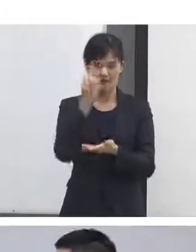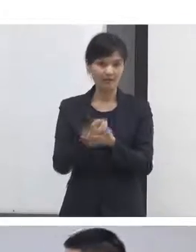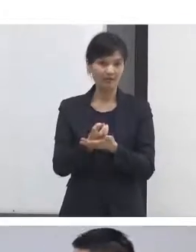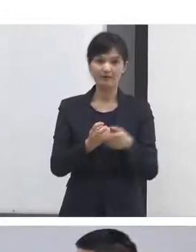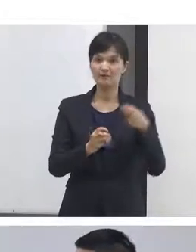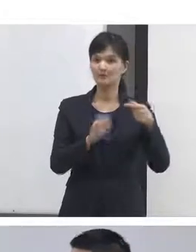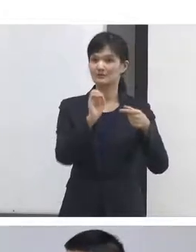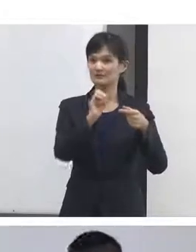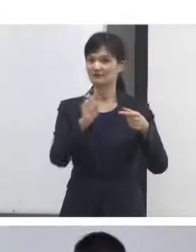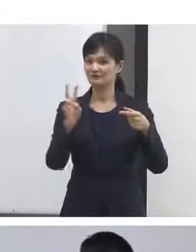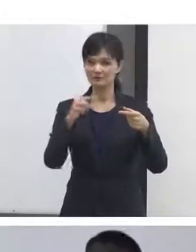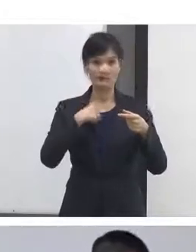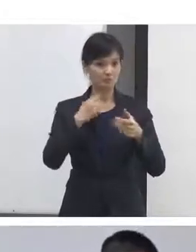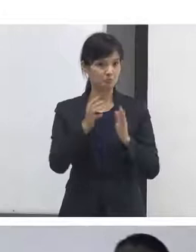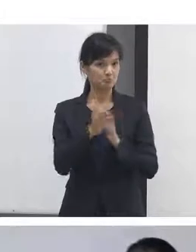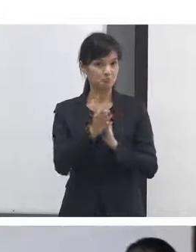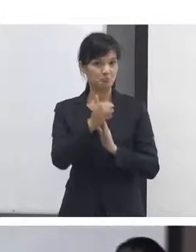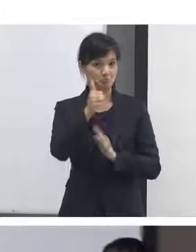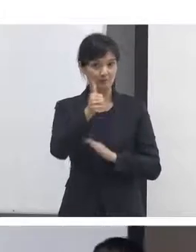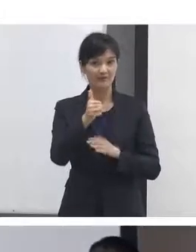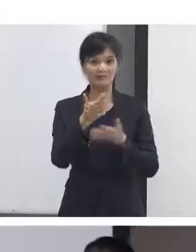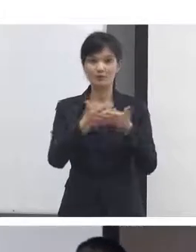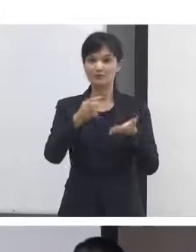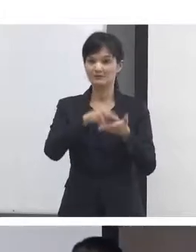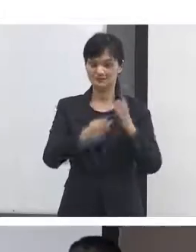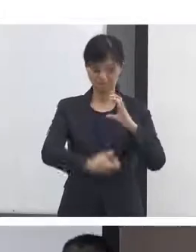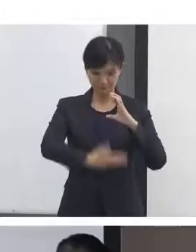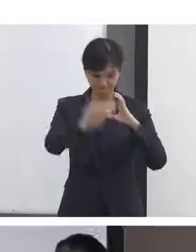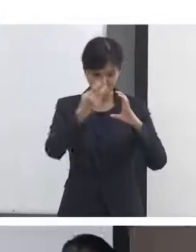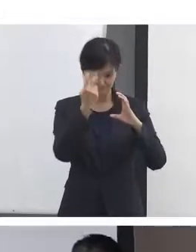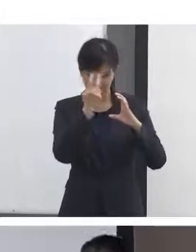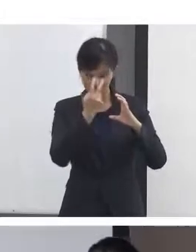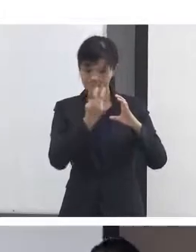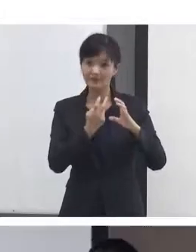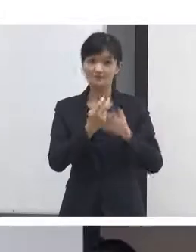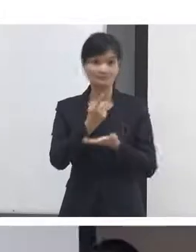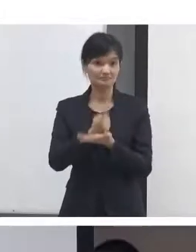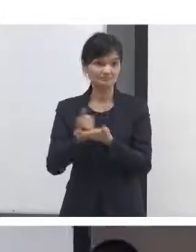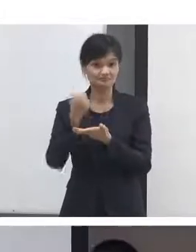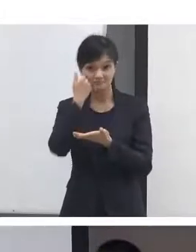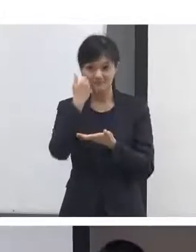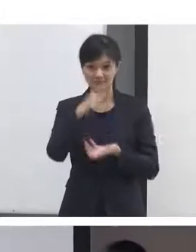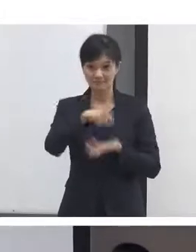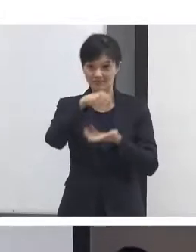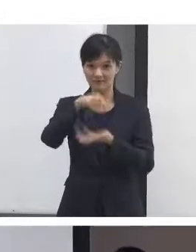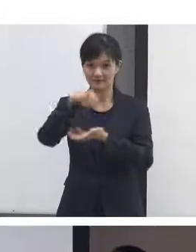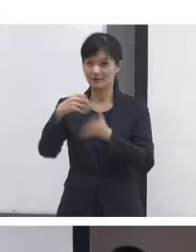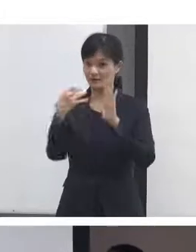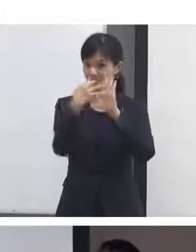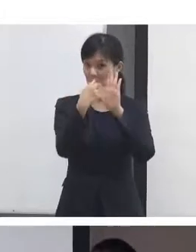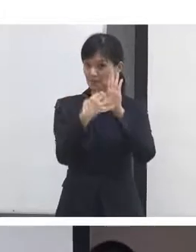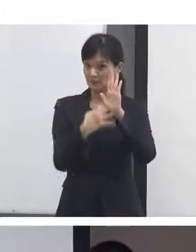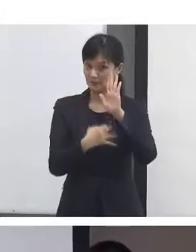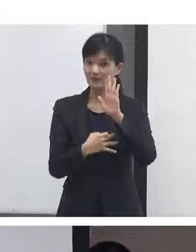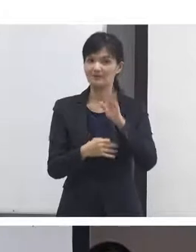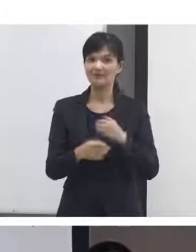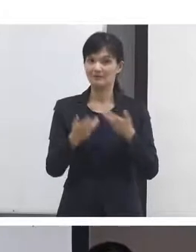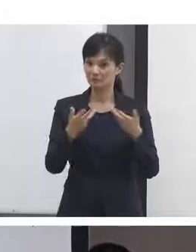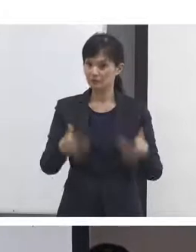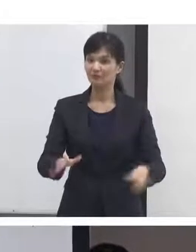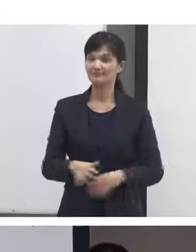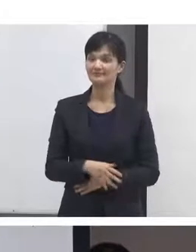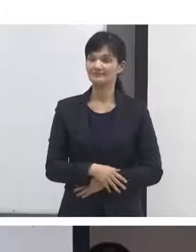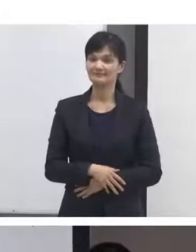害，大家可以去看他的这个 GitHub 网站，你可以搜寻各界大松的提案，还有所有的，不仅是所有的啦，很多的专